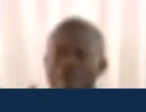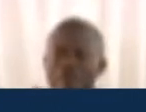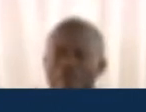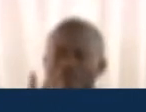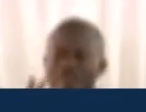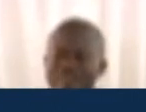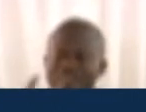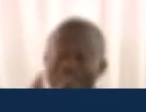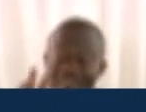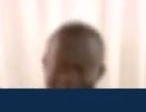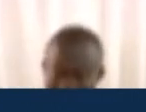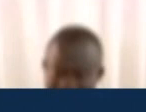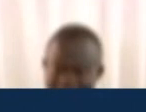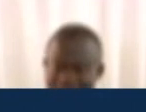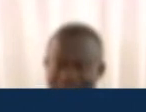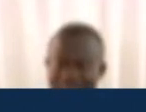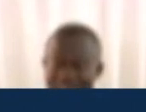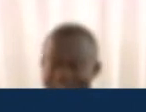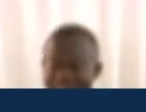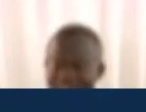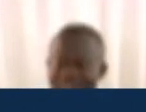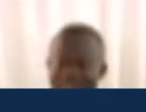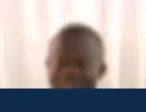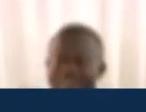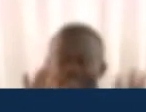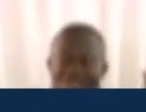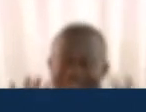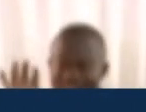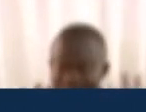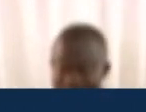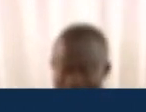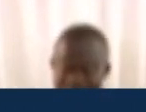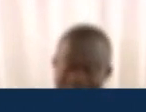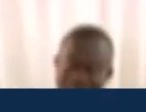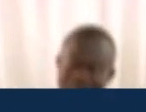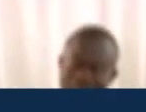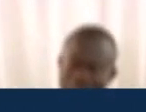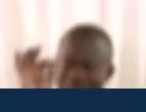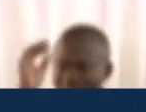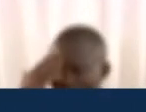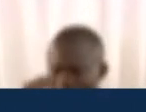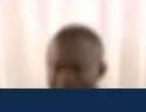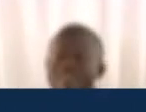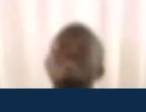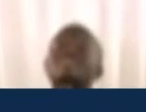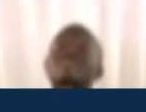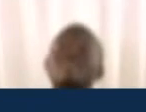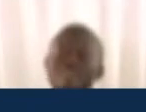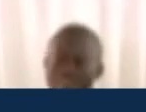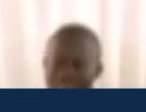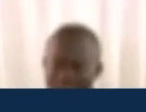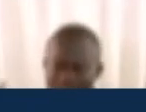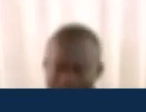nibagwire nkaba nahisemo kumwitira izina kugira ngo